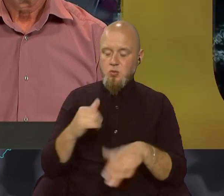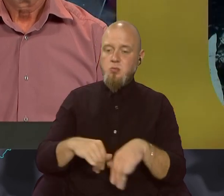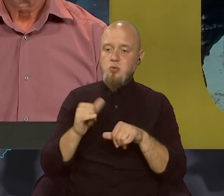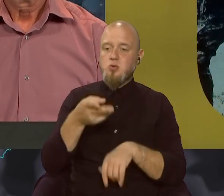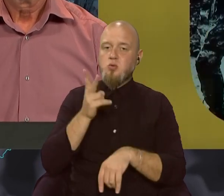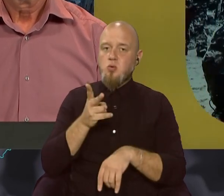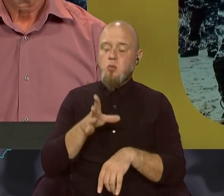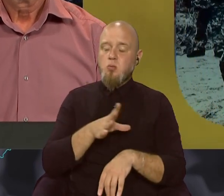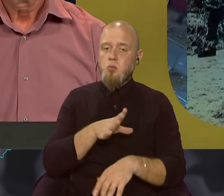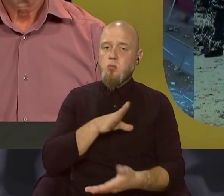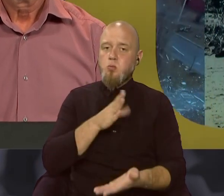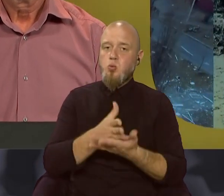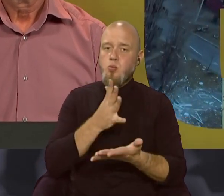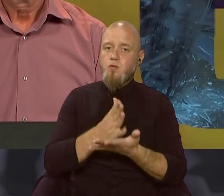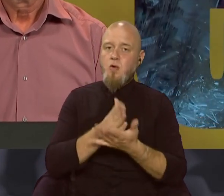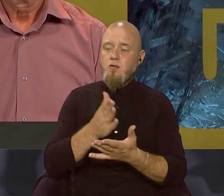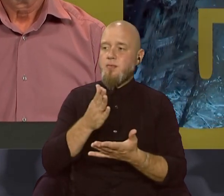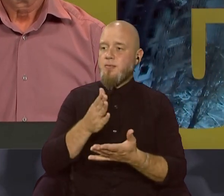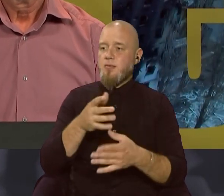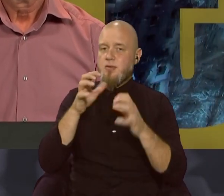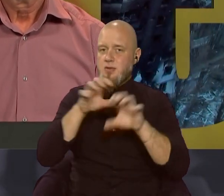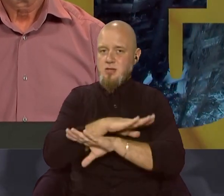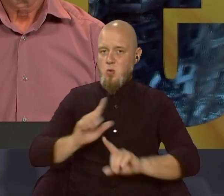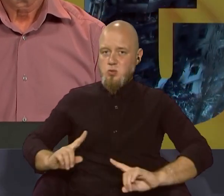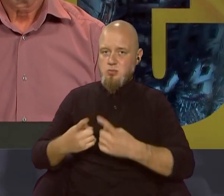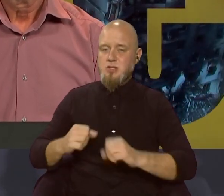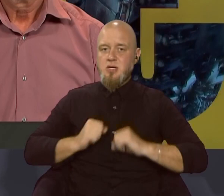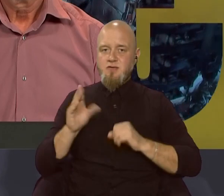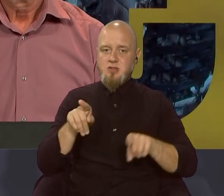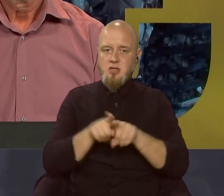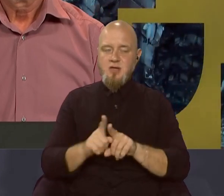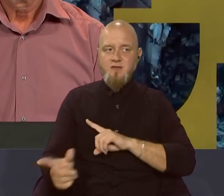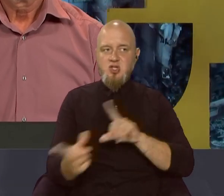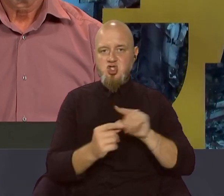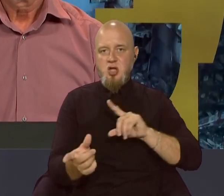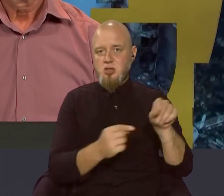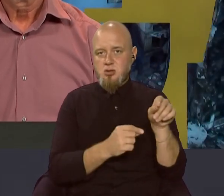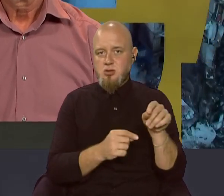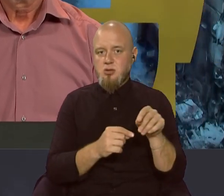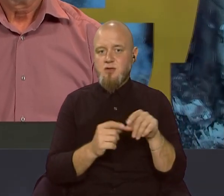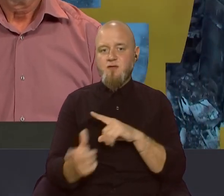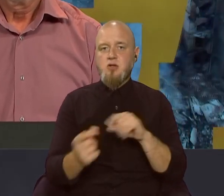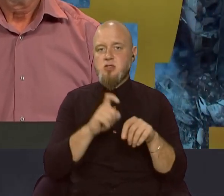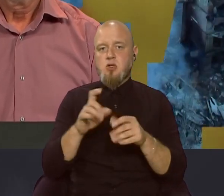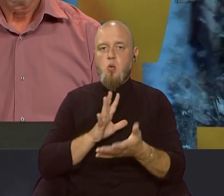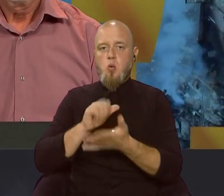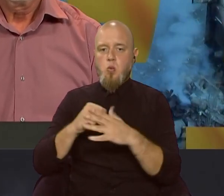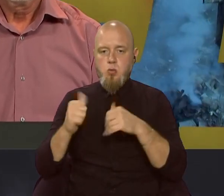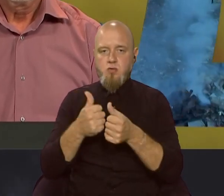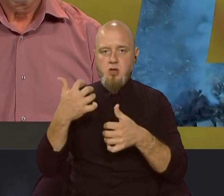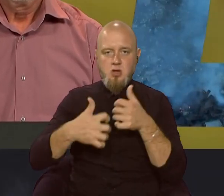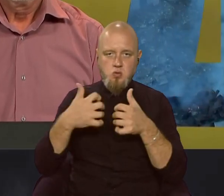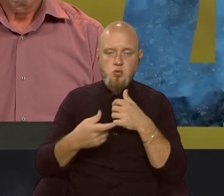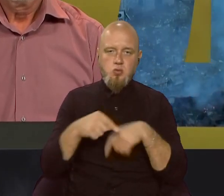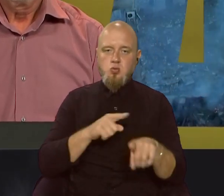хто побував в незаконних затриманнях, стараються все ж таки виїжджати з окупованої